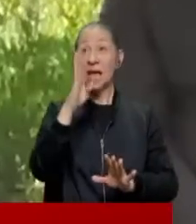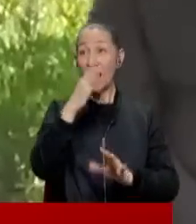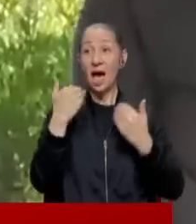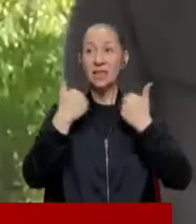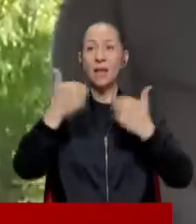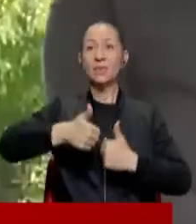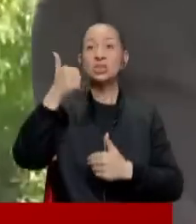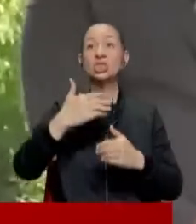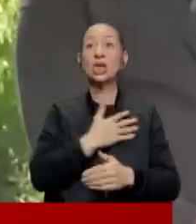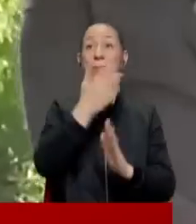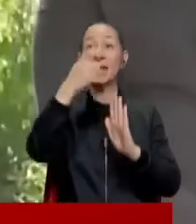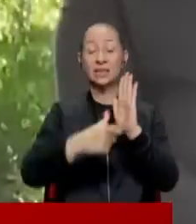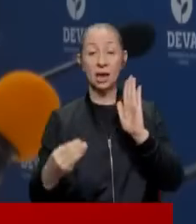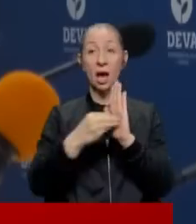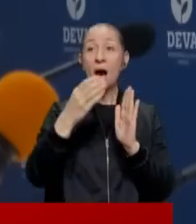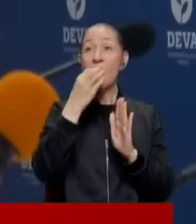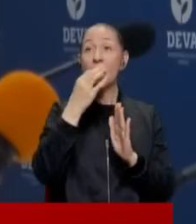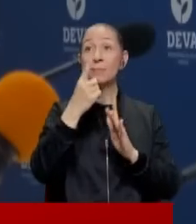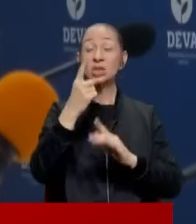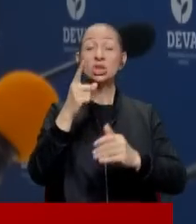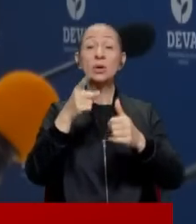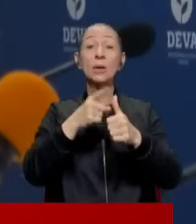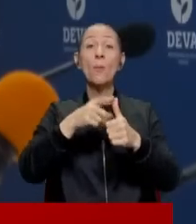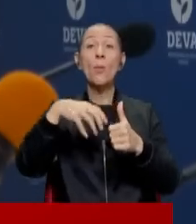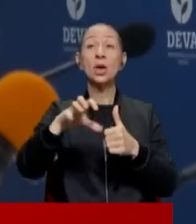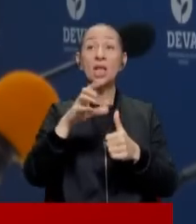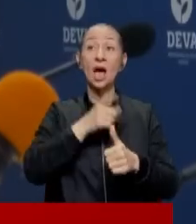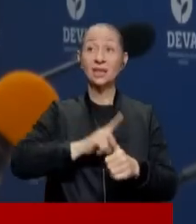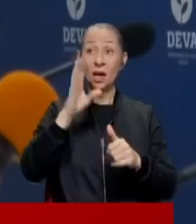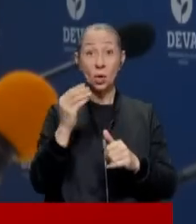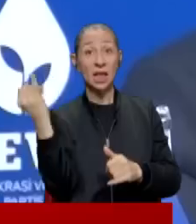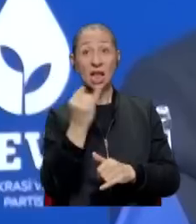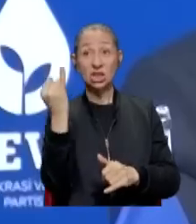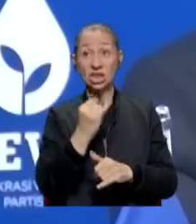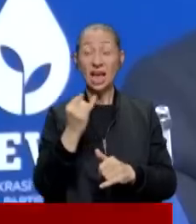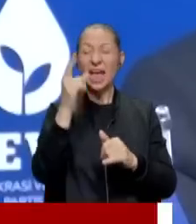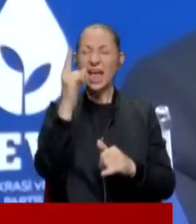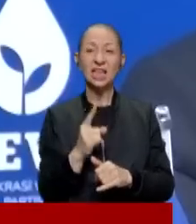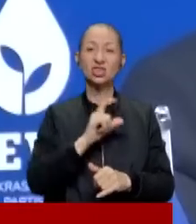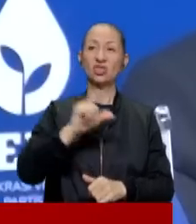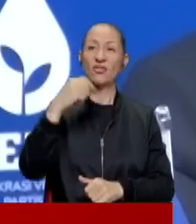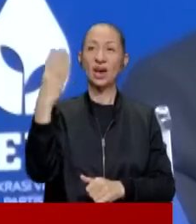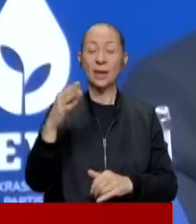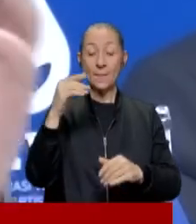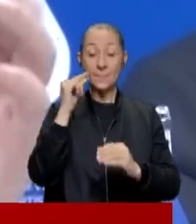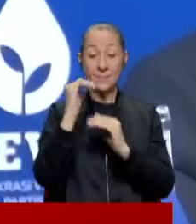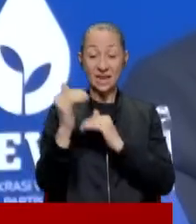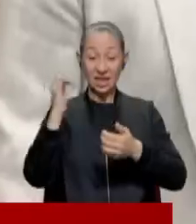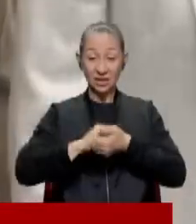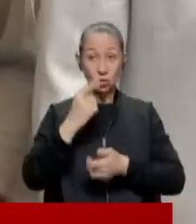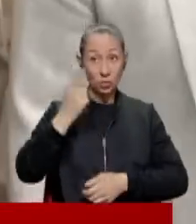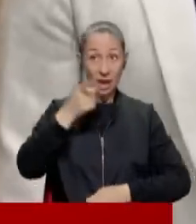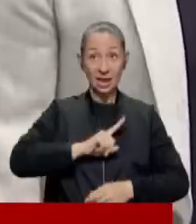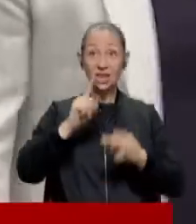bakanı Sadullah Ergin'in CHP listelerinden Ankara 1 bölgeden aday gösterilmesine yönelik eleştirileri de ilk kez yanıt verdi millet ittifakının